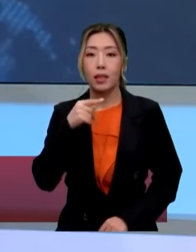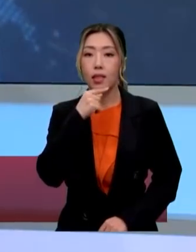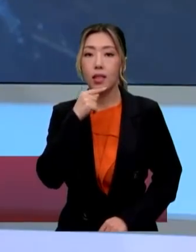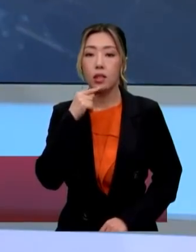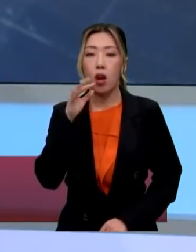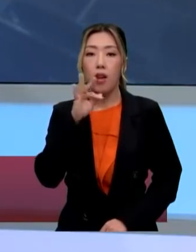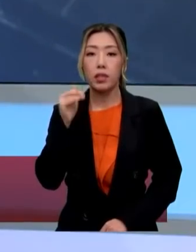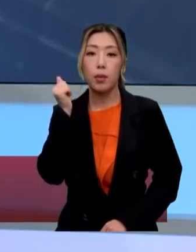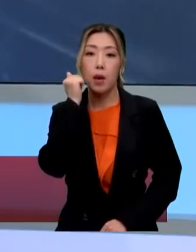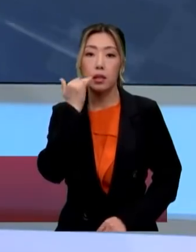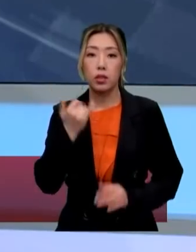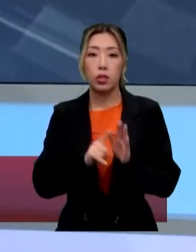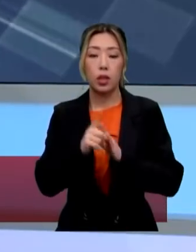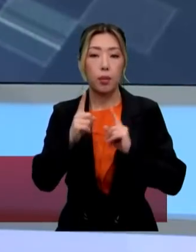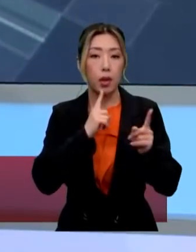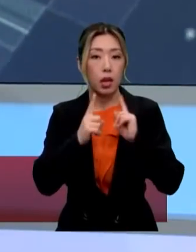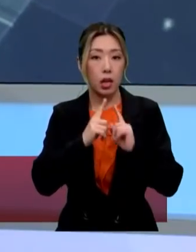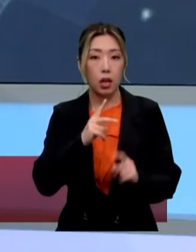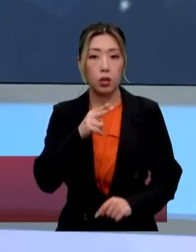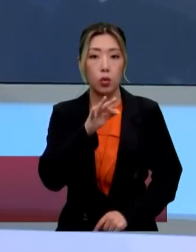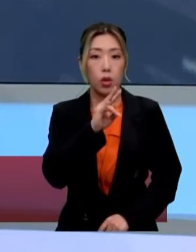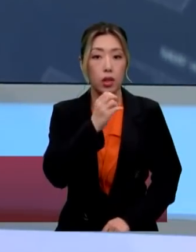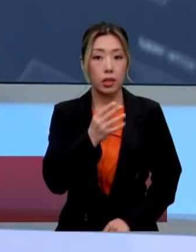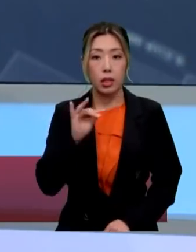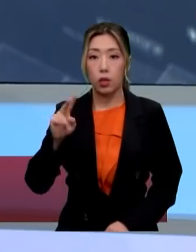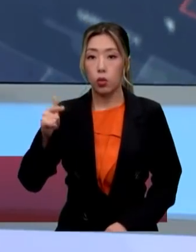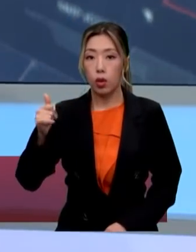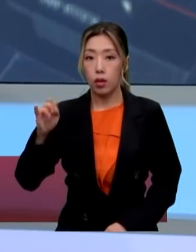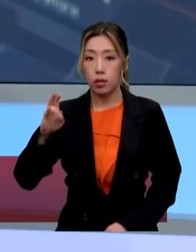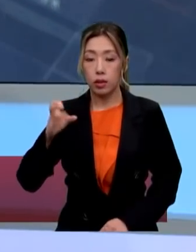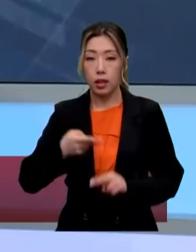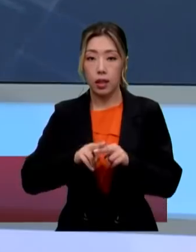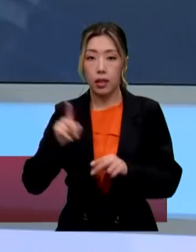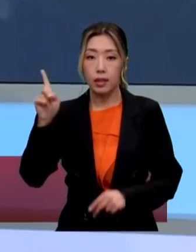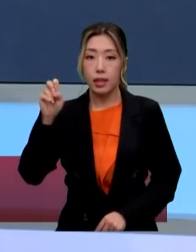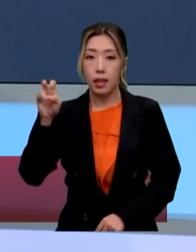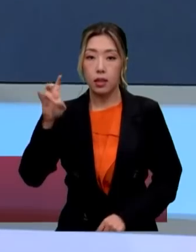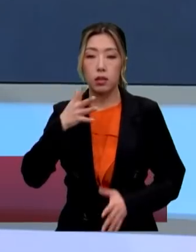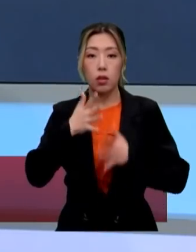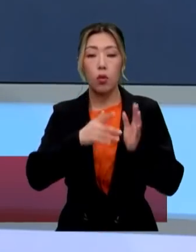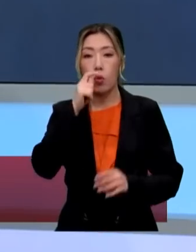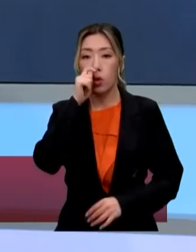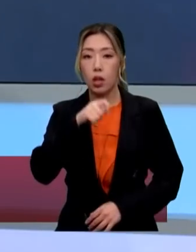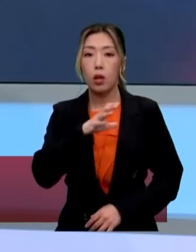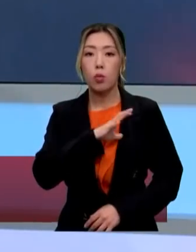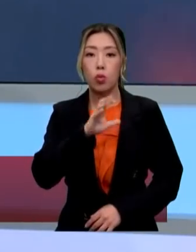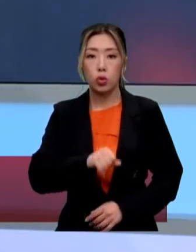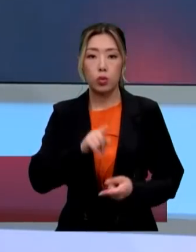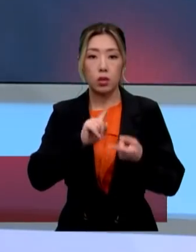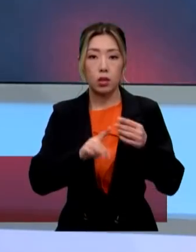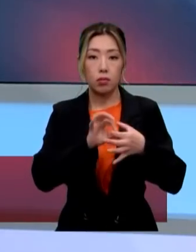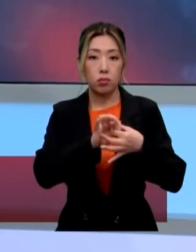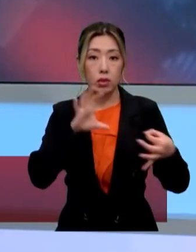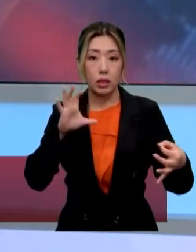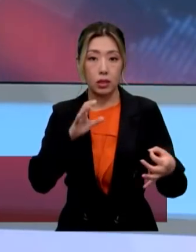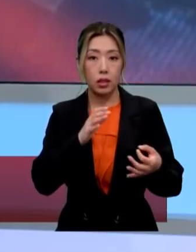Официальная Москва ведет переговоры с Донецком и Луганском. На этом фоне Владимир Зеленский заявил, что Украина может разорвать дипломатические отношения